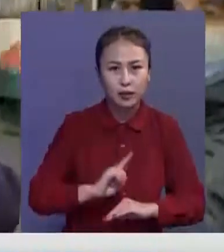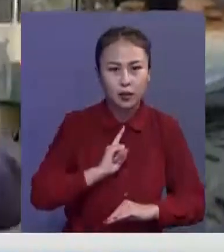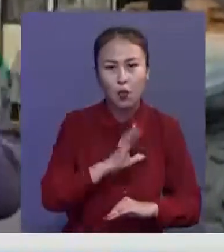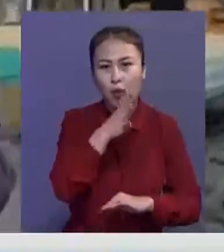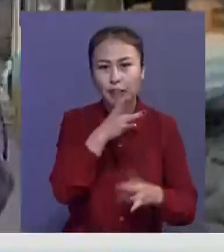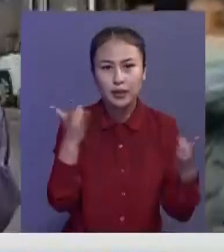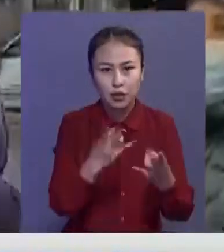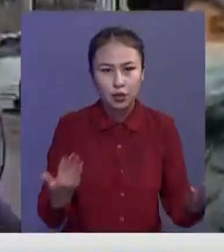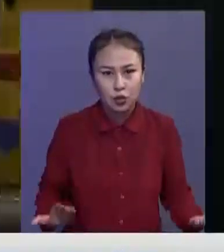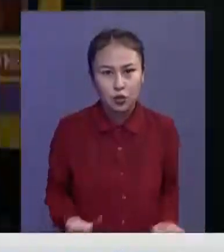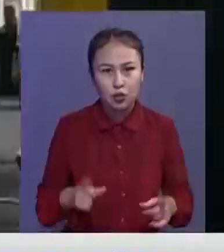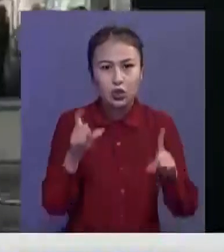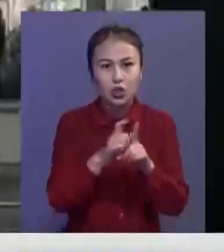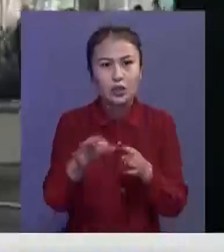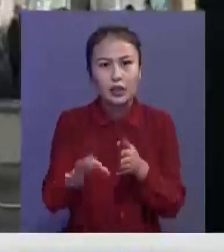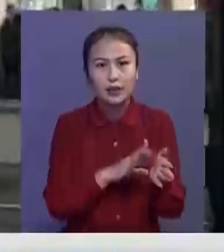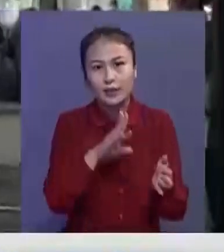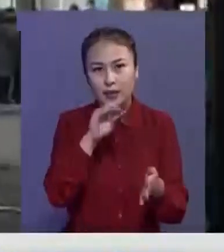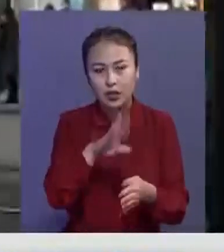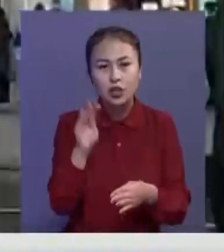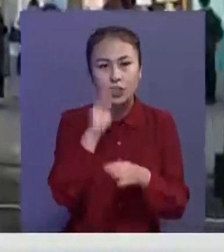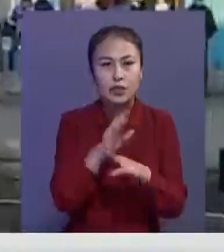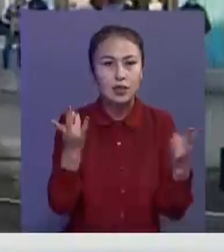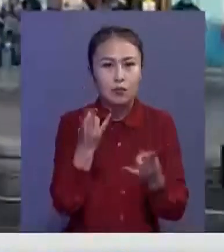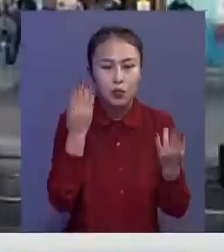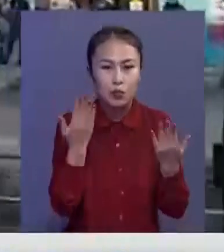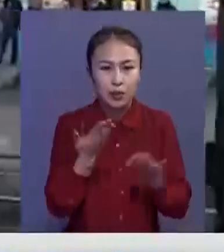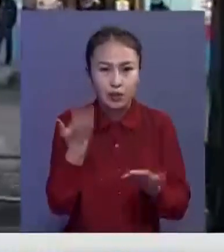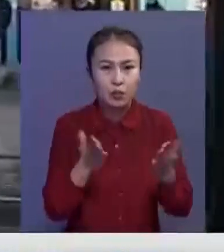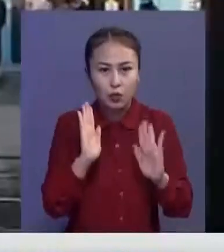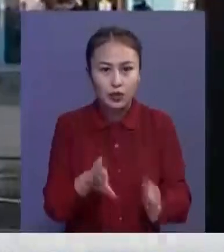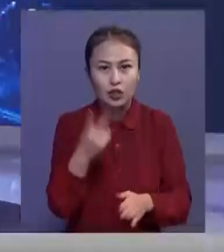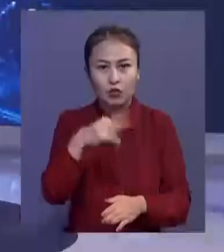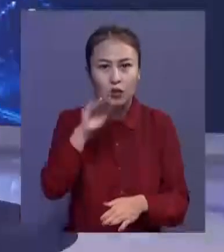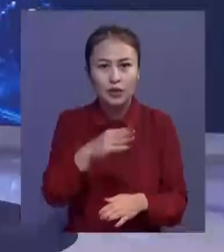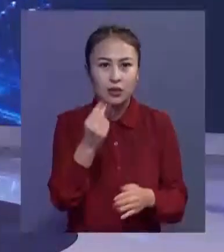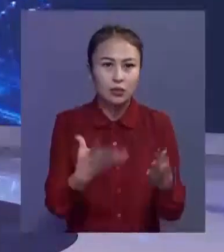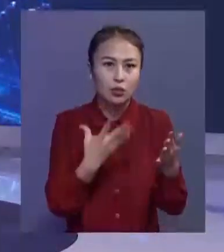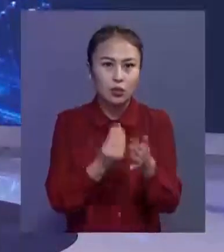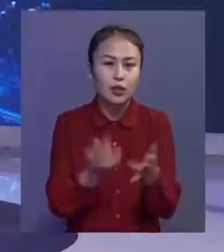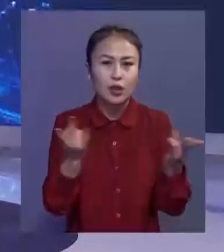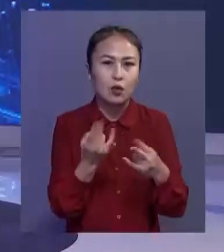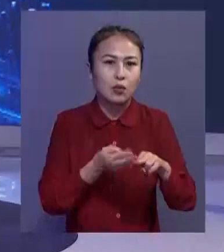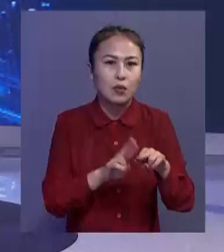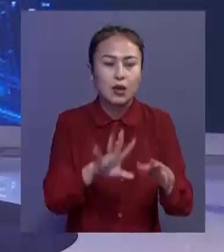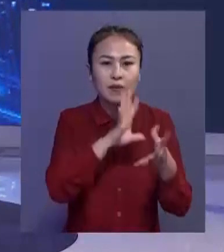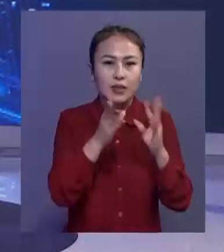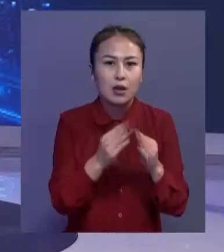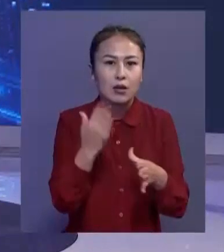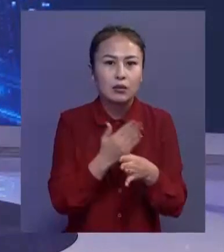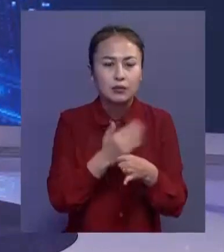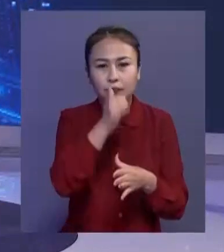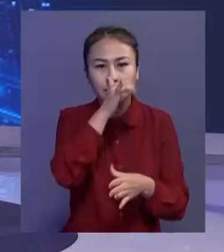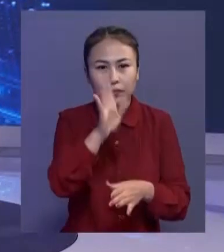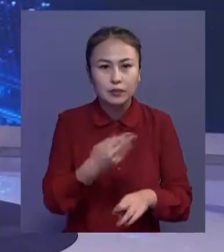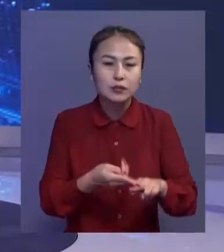тағы да уақыт керек. Тұрғындардың сөзінше, жедел тест нәтижесі керек болса, 20 мың теңге төлеу керек екен. Бұны екінің бірінің қалтасы